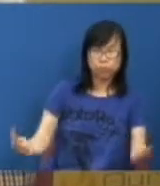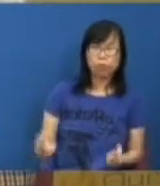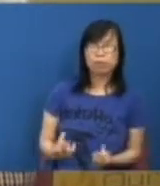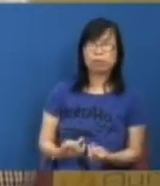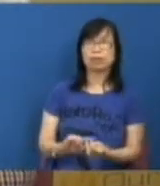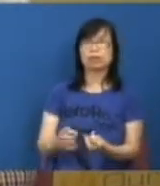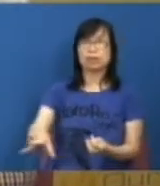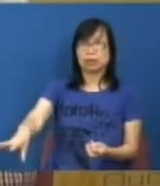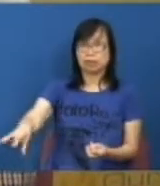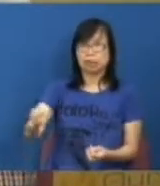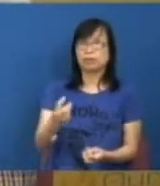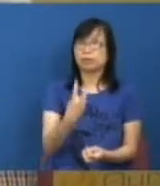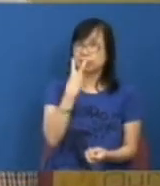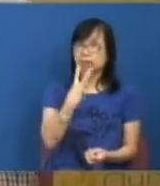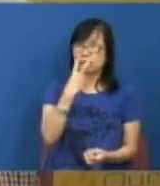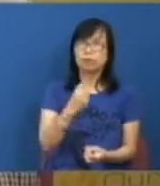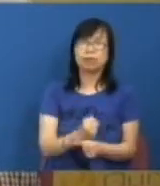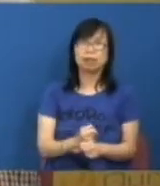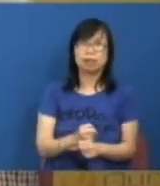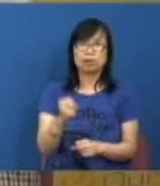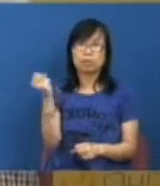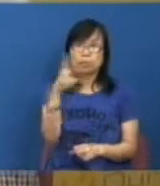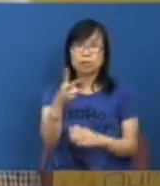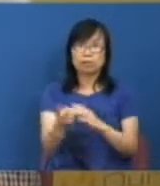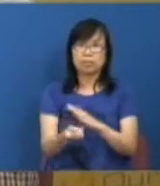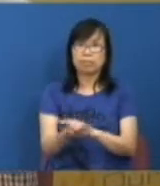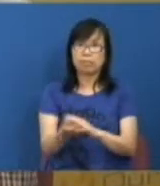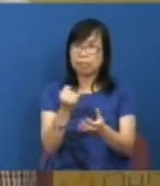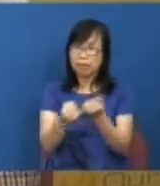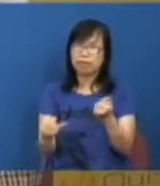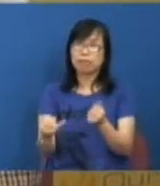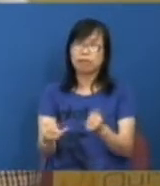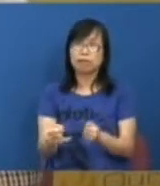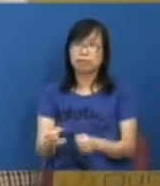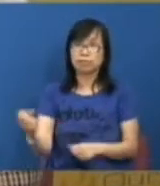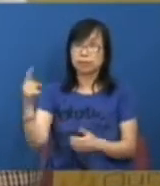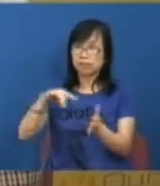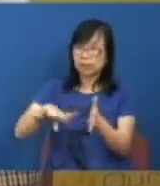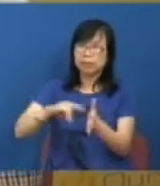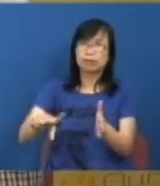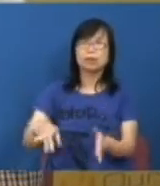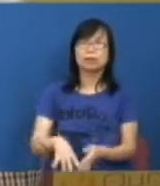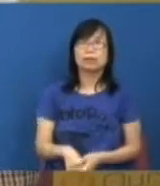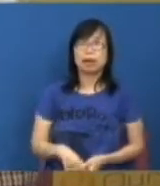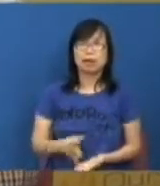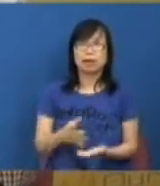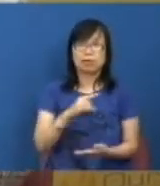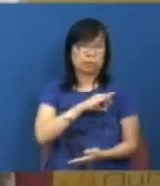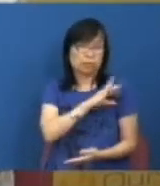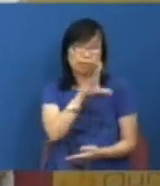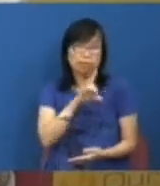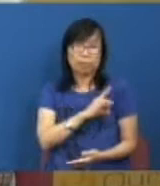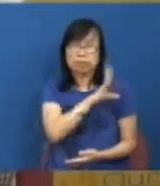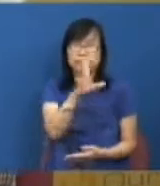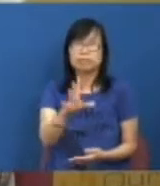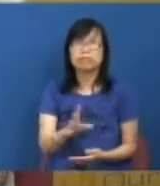用呢個沼氣愛嚟做作為一個再生能源而去做到，咁亦都係。好順應大自然喎呢方面，